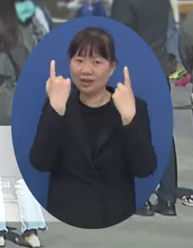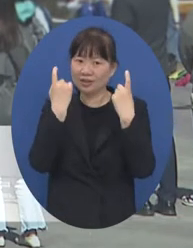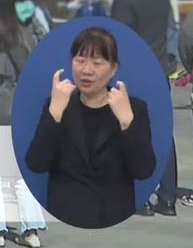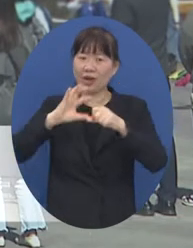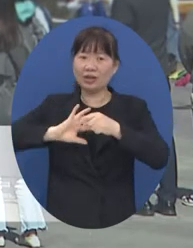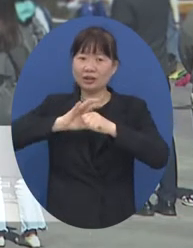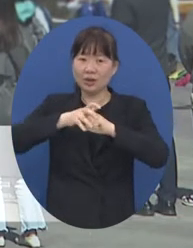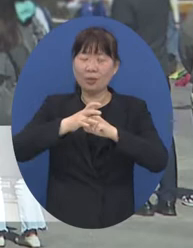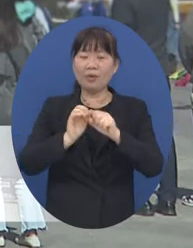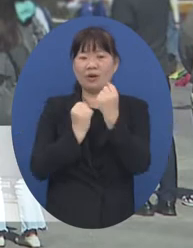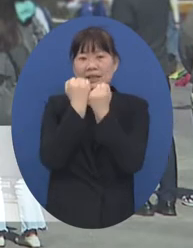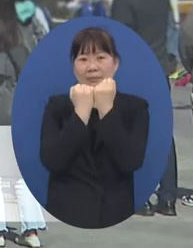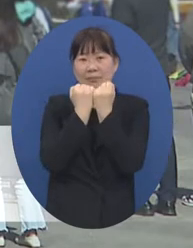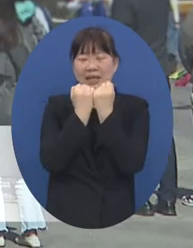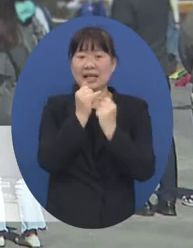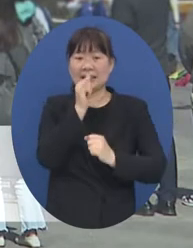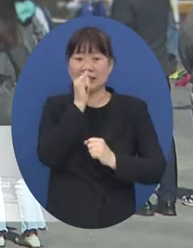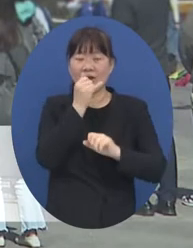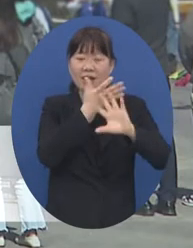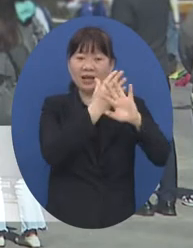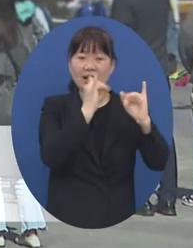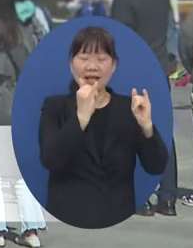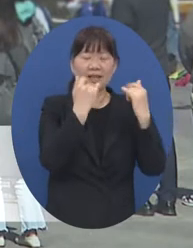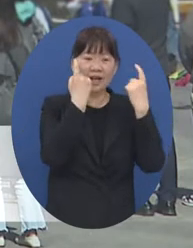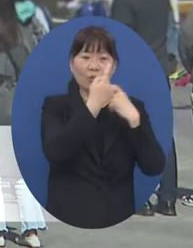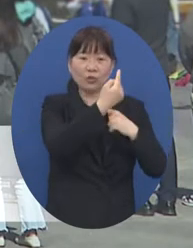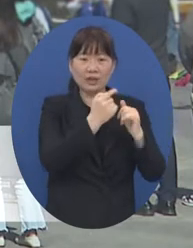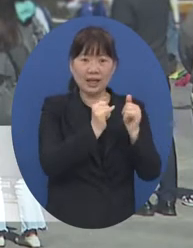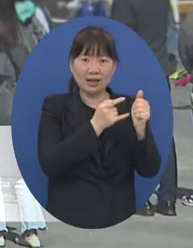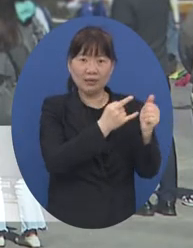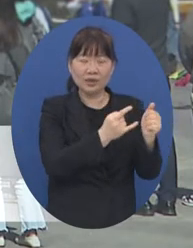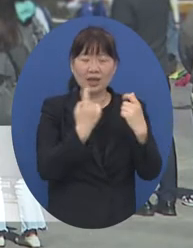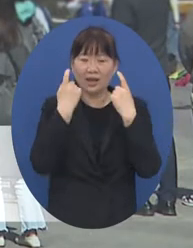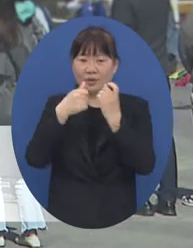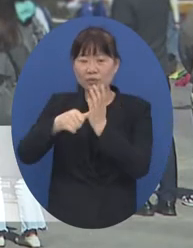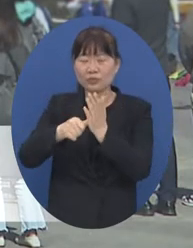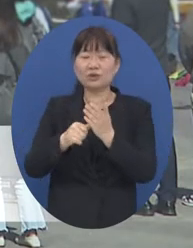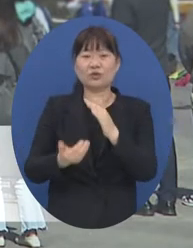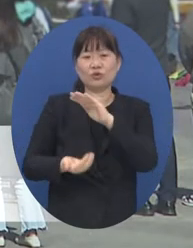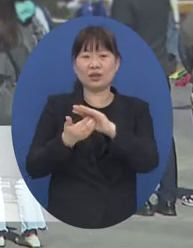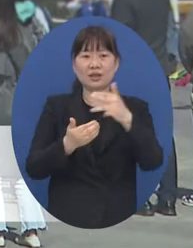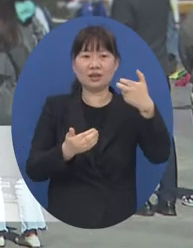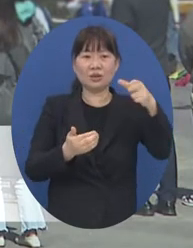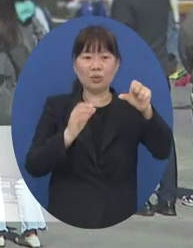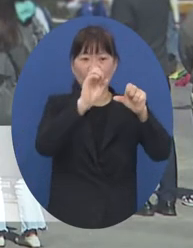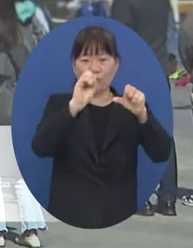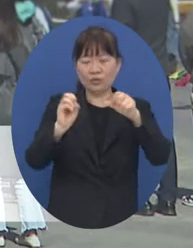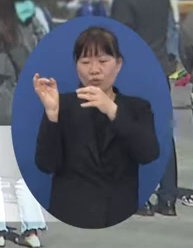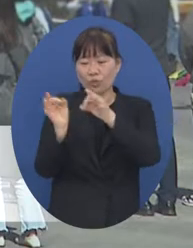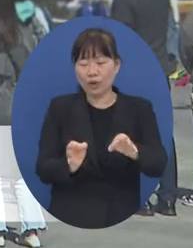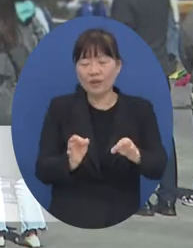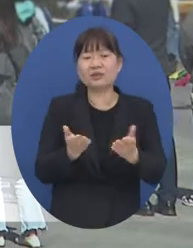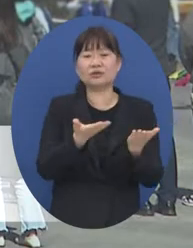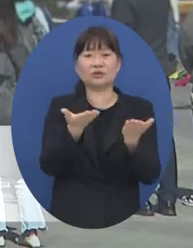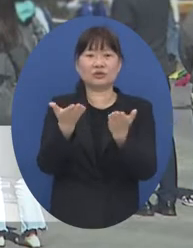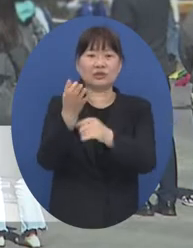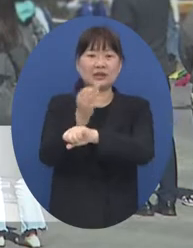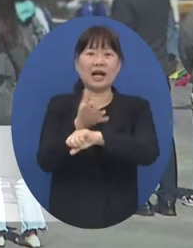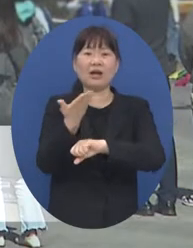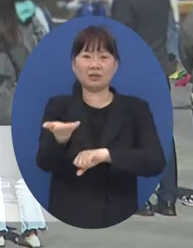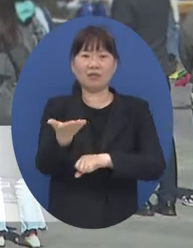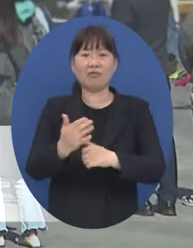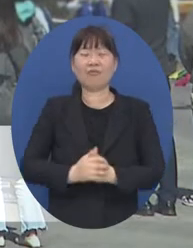벌이고 있습니다. 외국인 관광객을 대상으로 관광 상품을 최대 75%까지 할인해 줍니다. 최창순